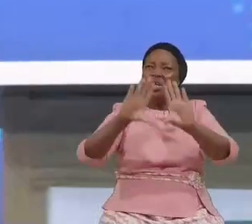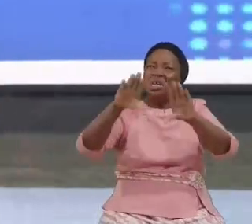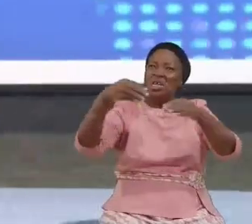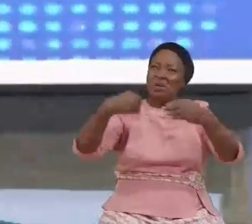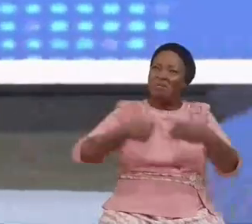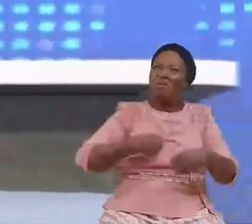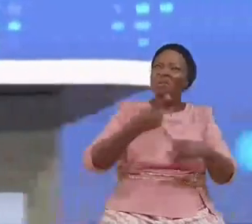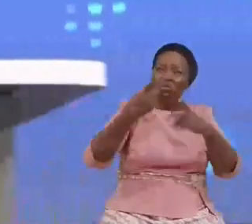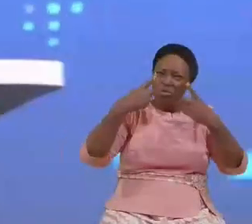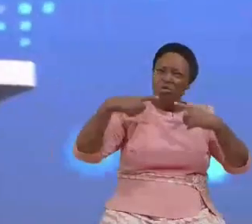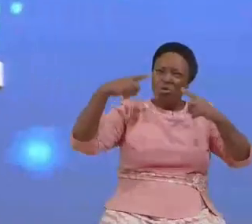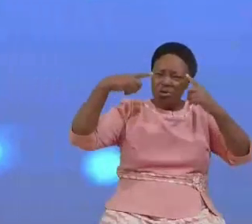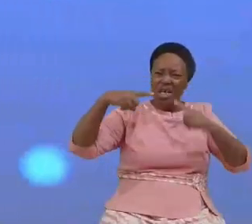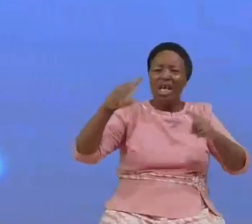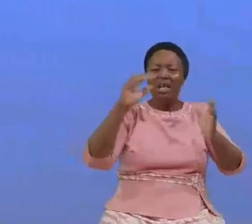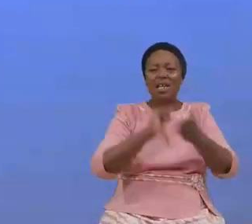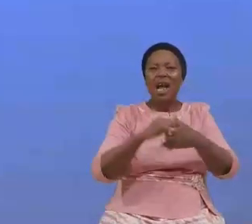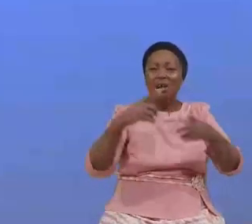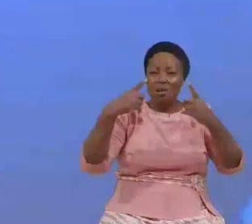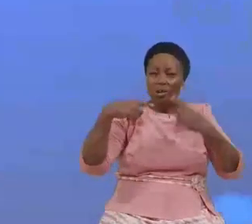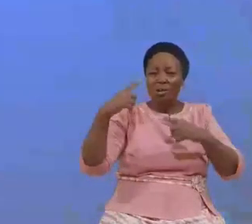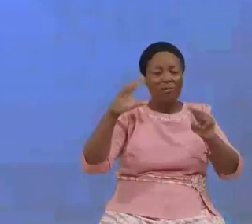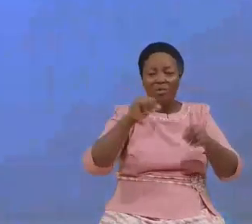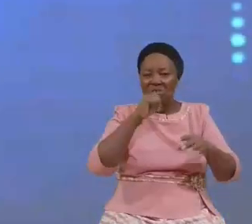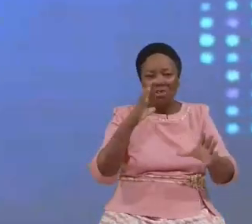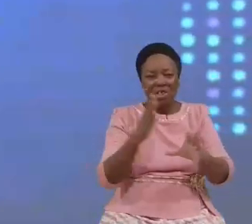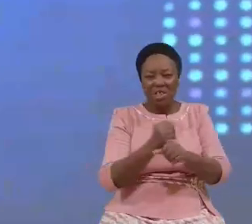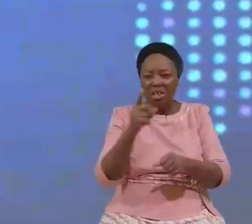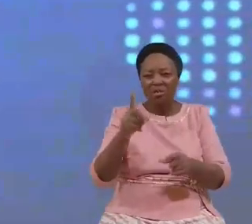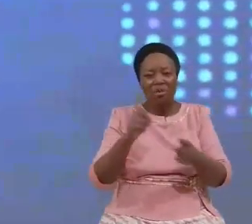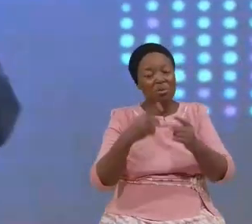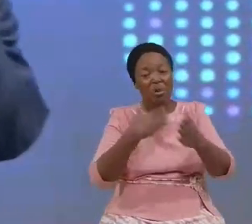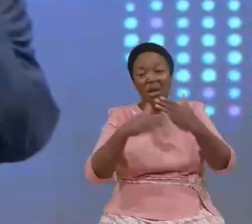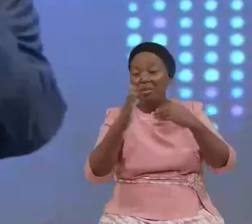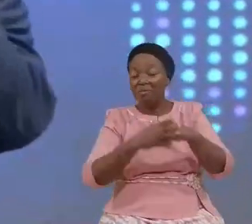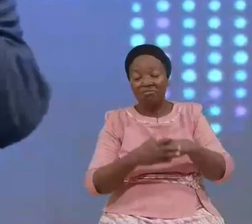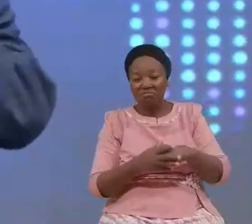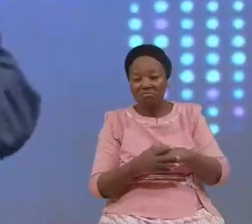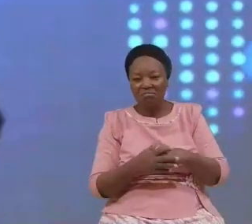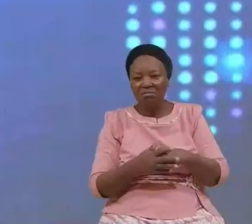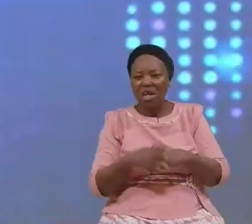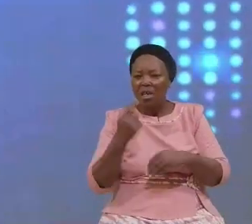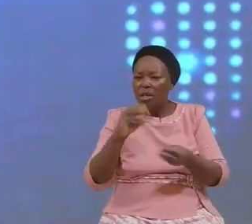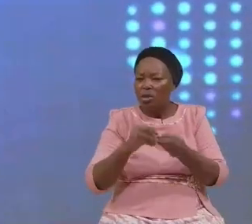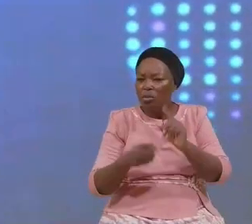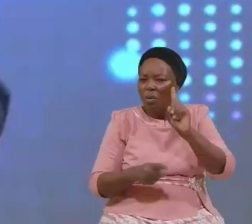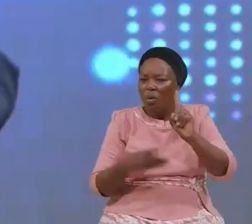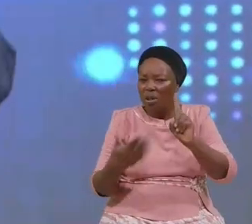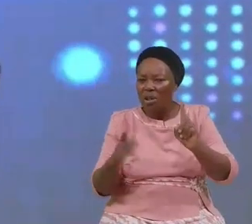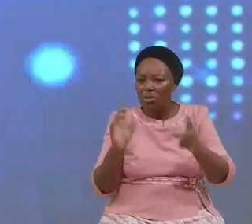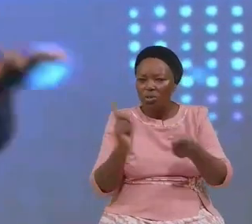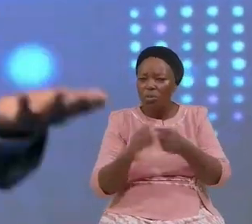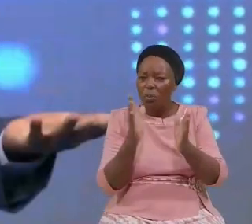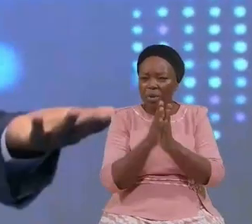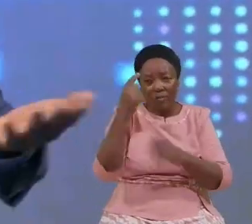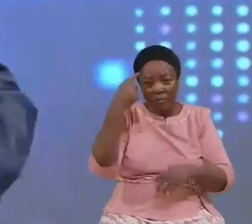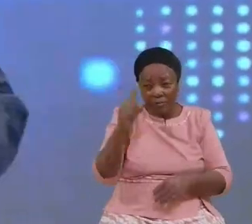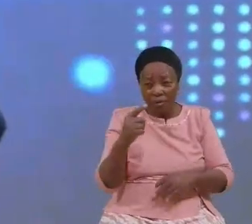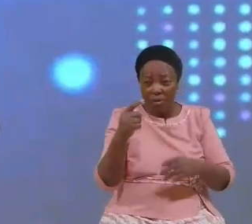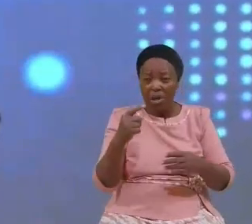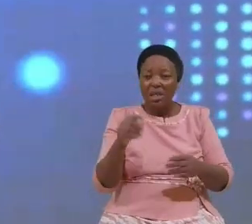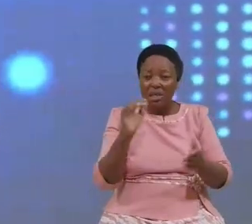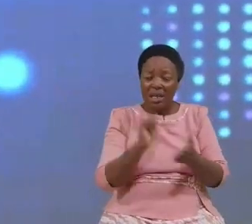le succès ce succès ne va pas t'amener au ciel la chose première qu'il faut demander dans la prière